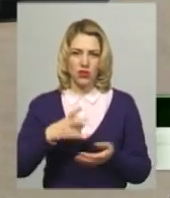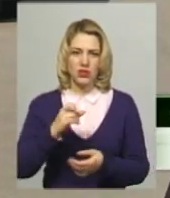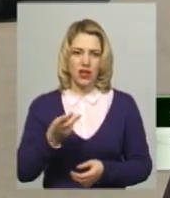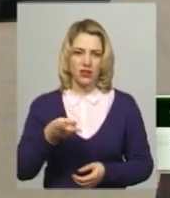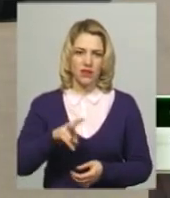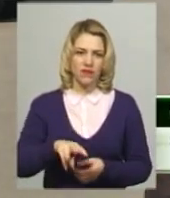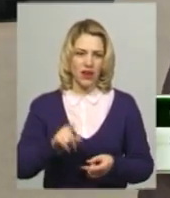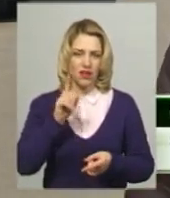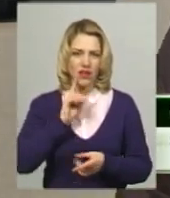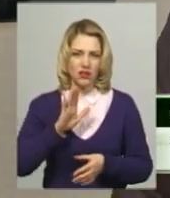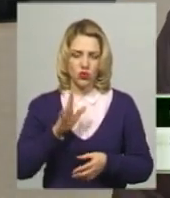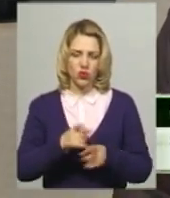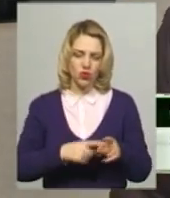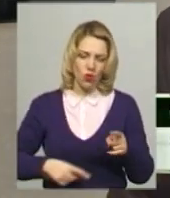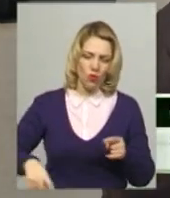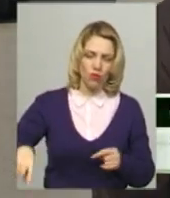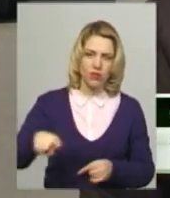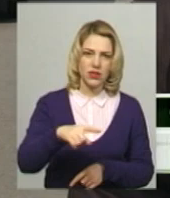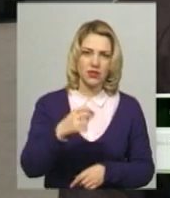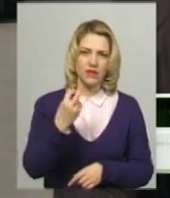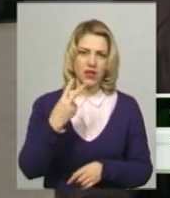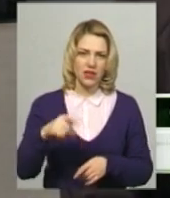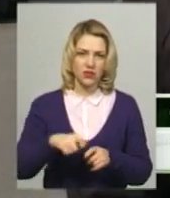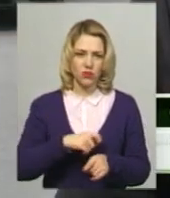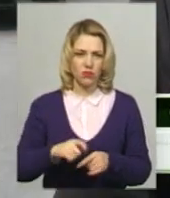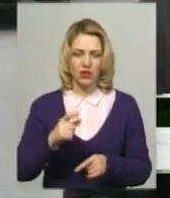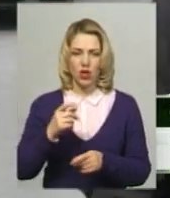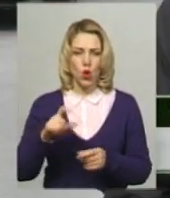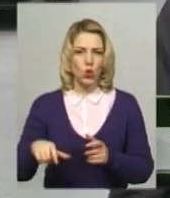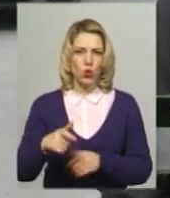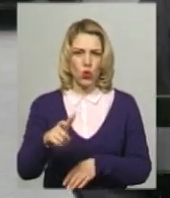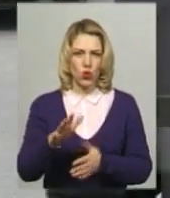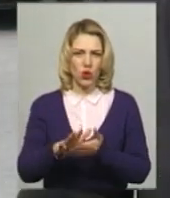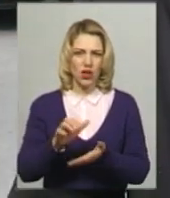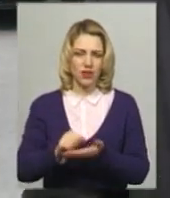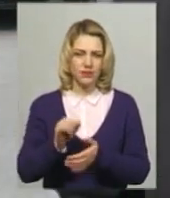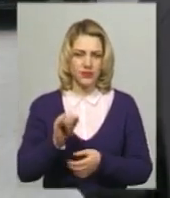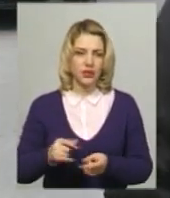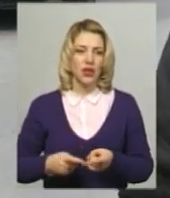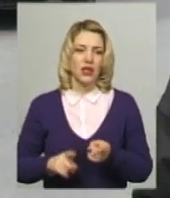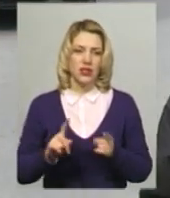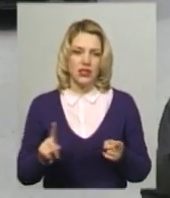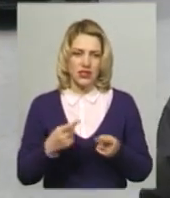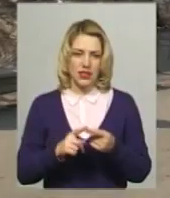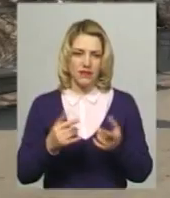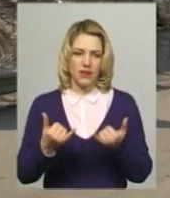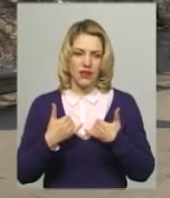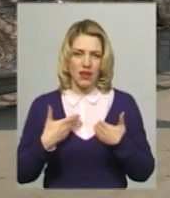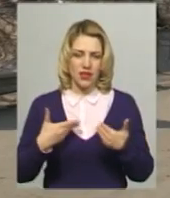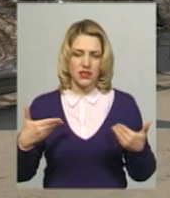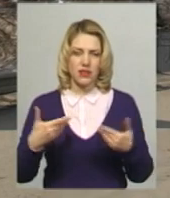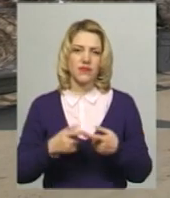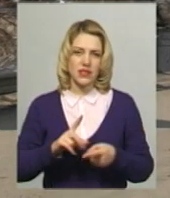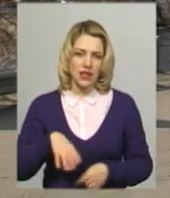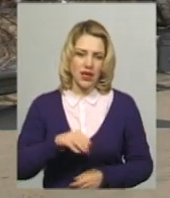незручно. І об'їзд так же саме дуже великий, і там дорога не зроблена. Але мусимо терпіти. Це ж для нас робиться все.